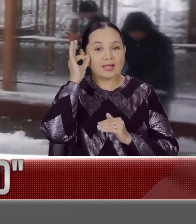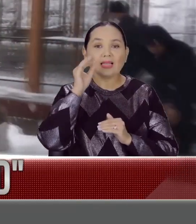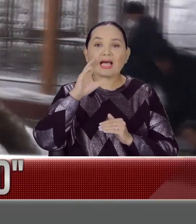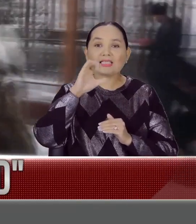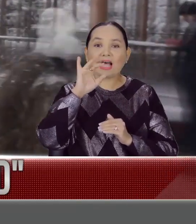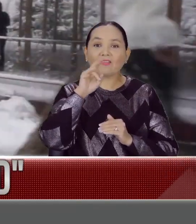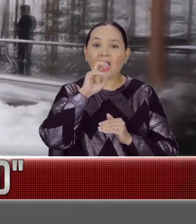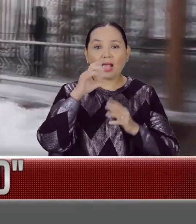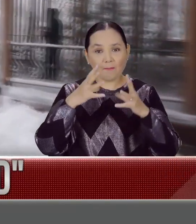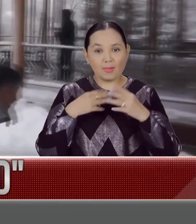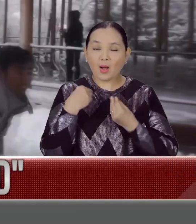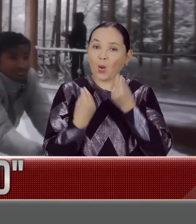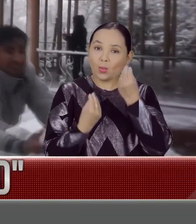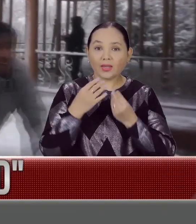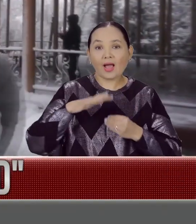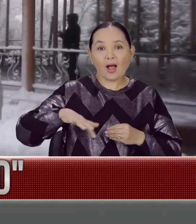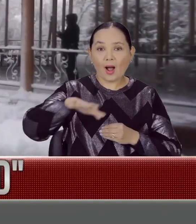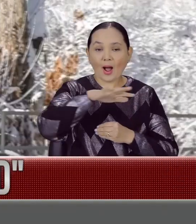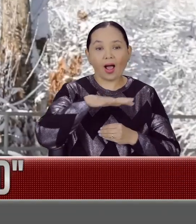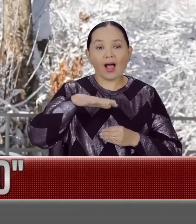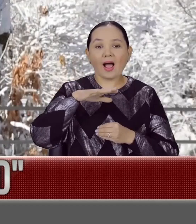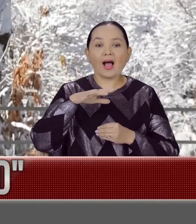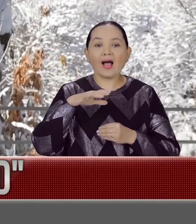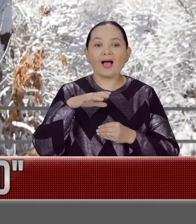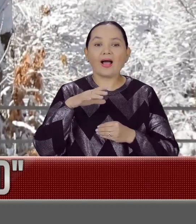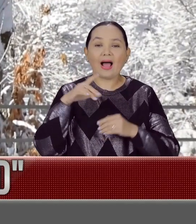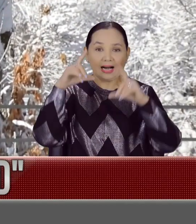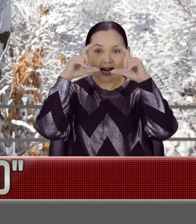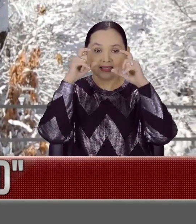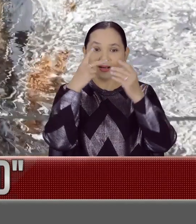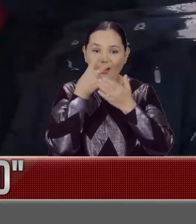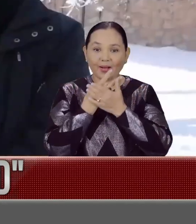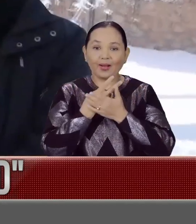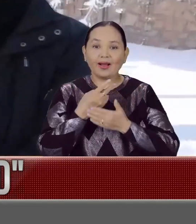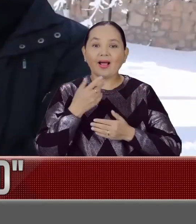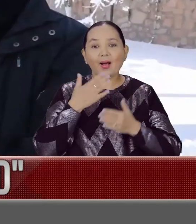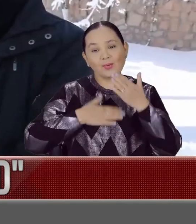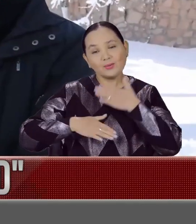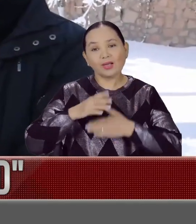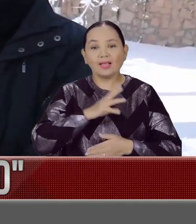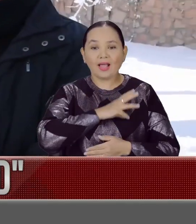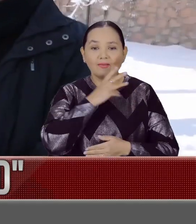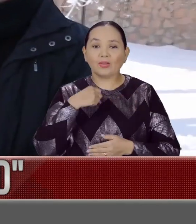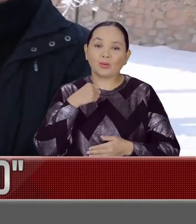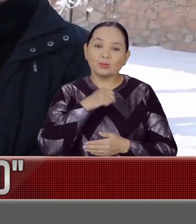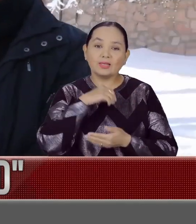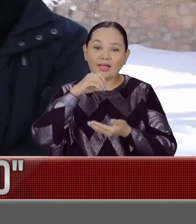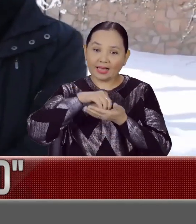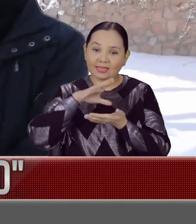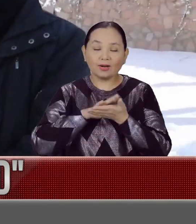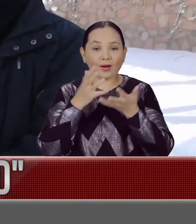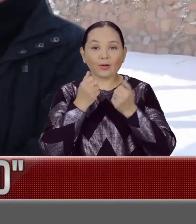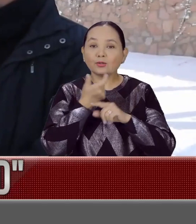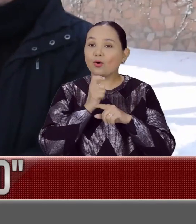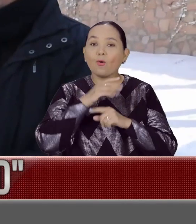bilan o'ynaganmizdi hovlida. Sarvar akam, Ne'matulloh men. Rasmlar turibdi lekin uyda. Xursandchilik kayfiyatlarini o'zimga tasvirga olib yurdim. Juda